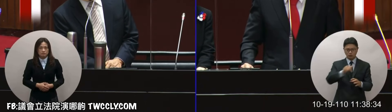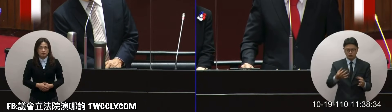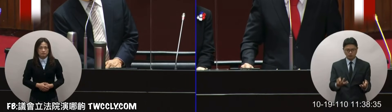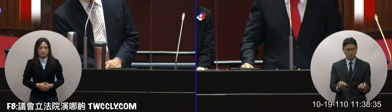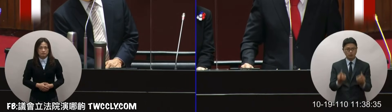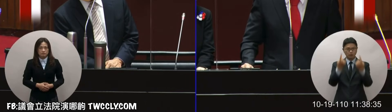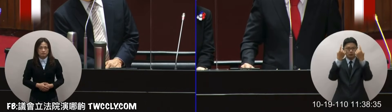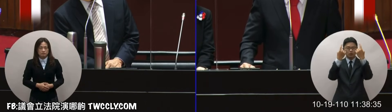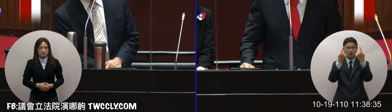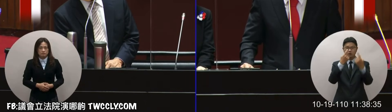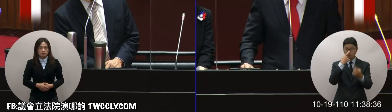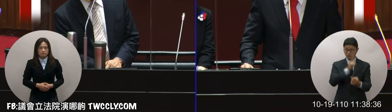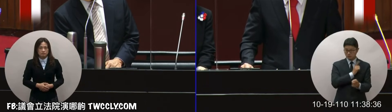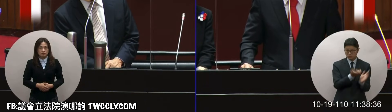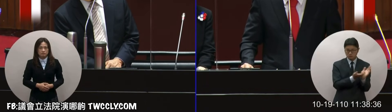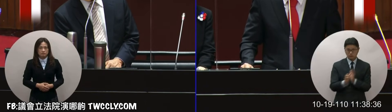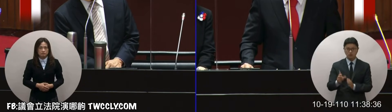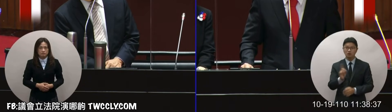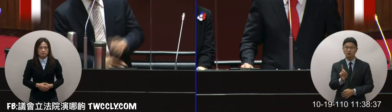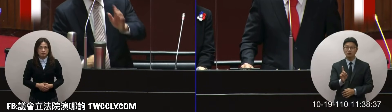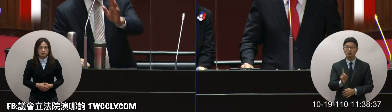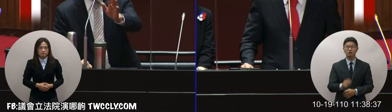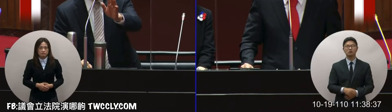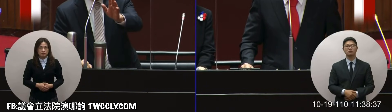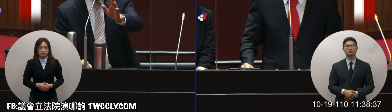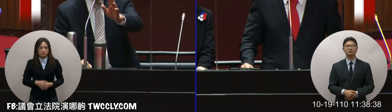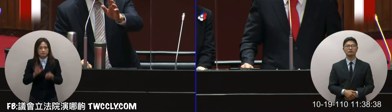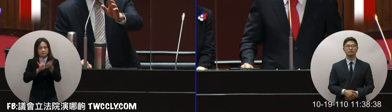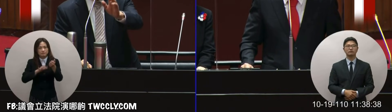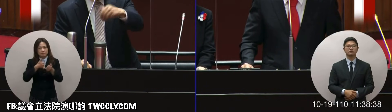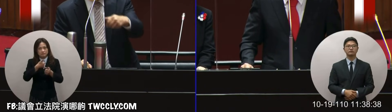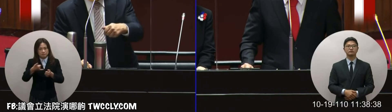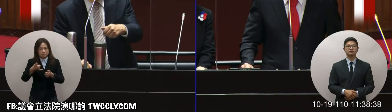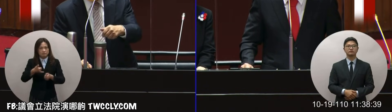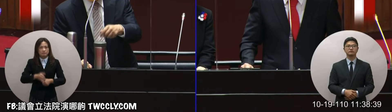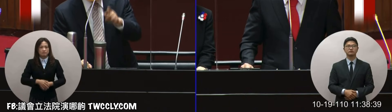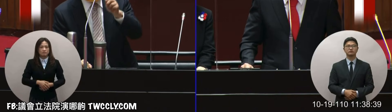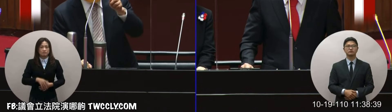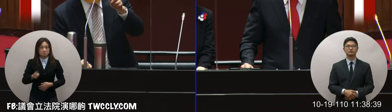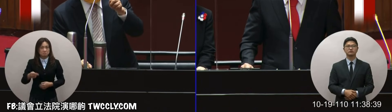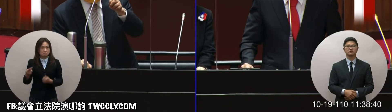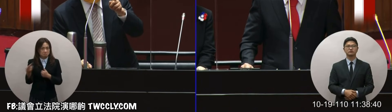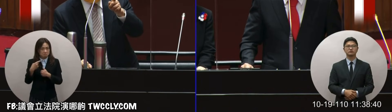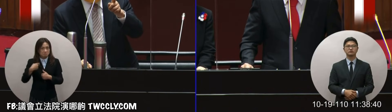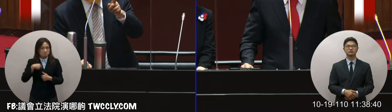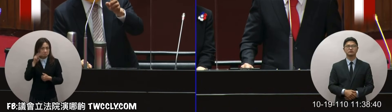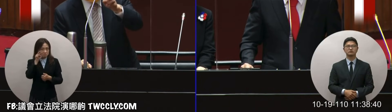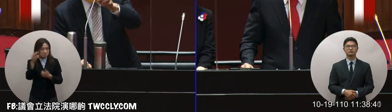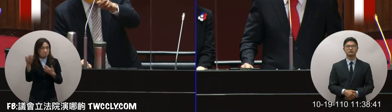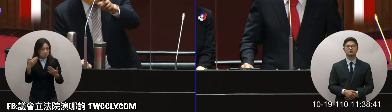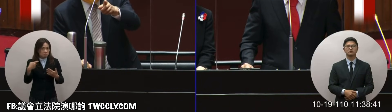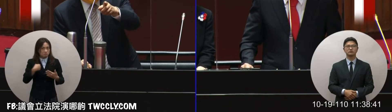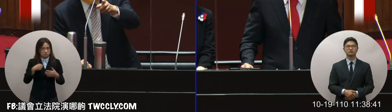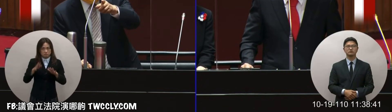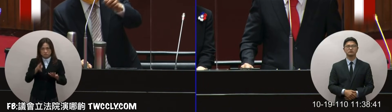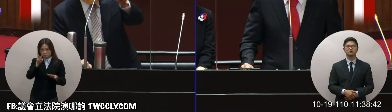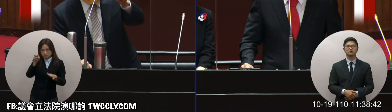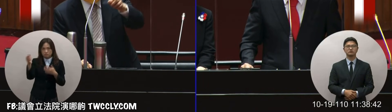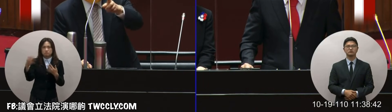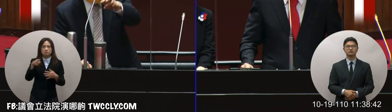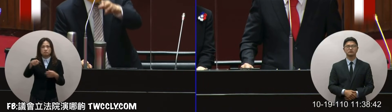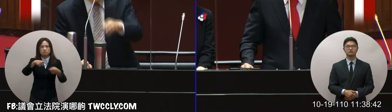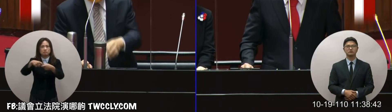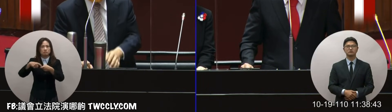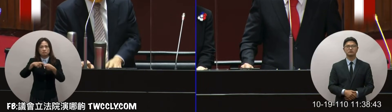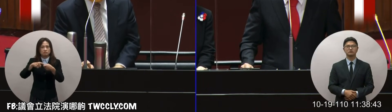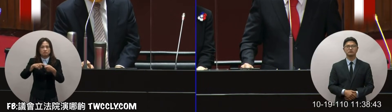了什么准备？院长做了什么准备？ 委员，你叫我看清楚，我从这边看得比较清楚。你们联合执行，你已经